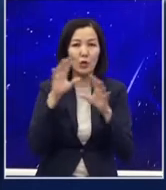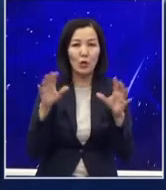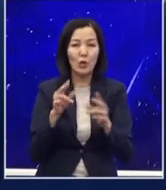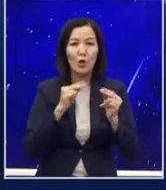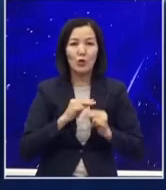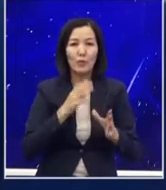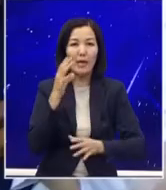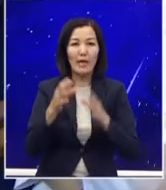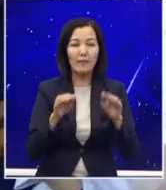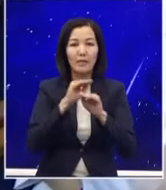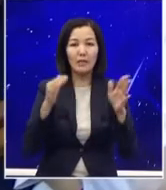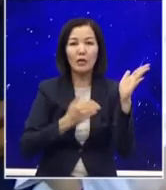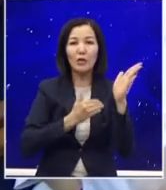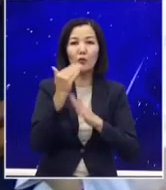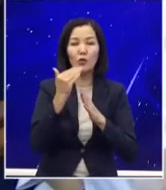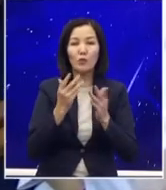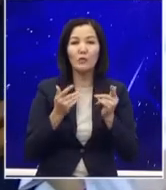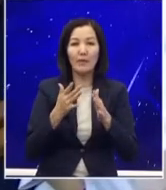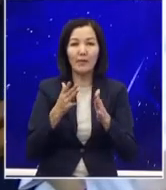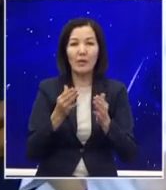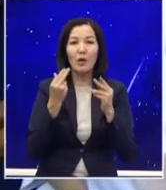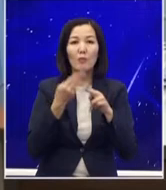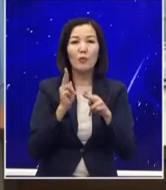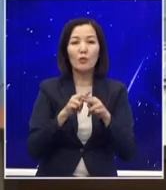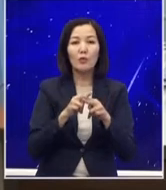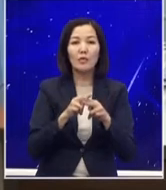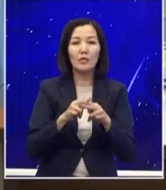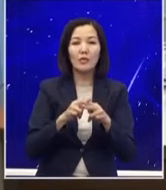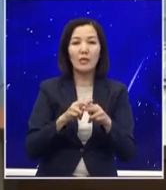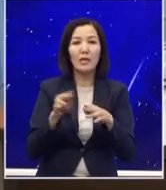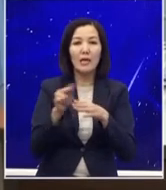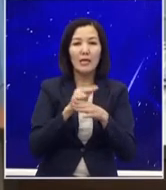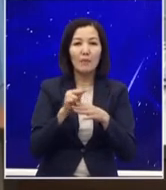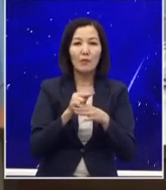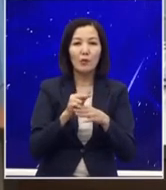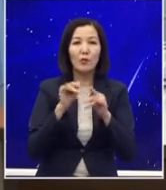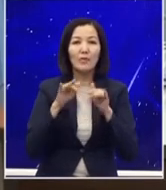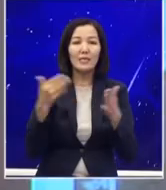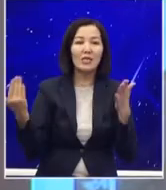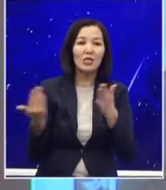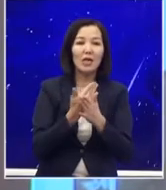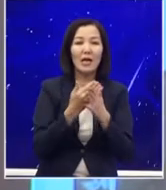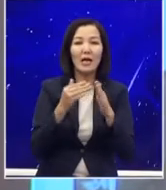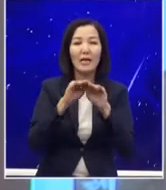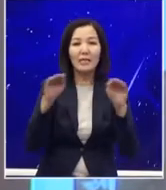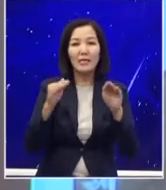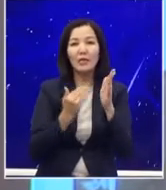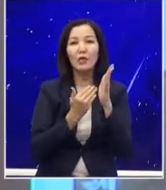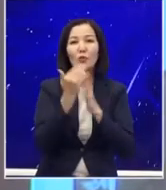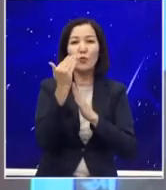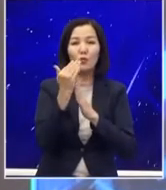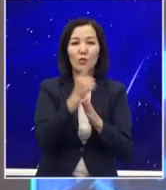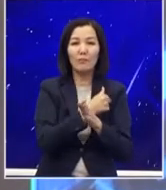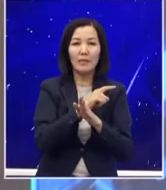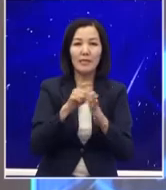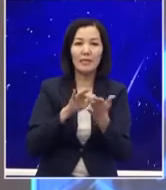жұмыстарды әлемдік деңгейде көтеру заман талабы. Бұл өз кезегінде отандық емдеу ісін жаңа санатқа көтеріп, елде медицина